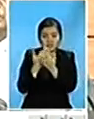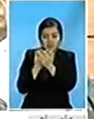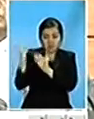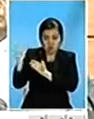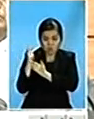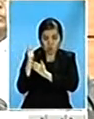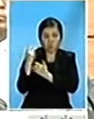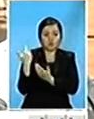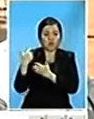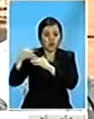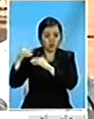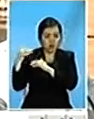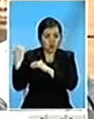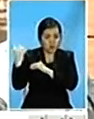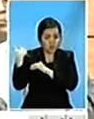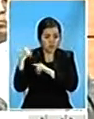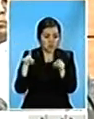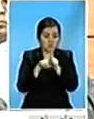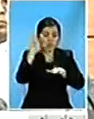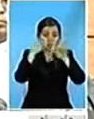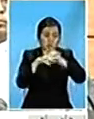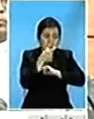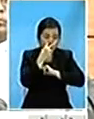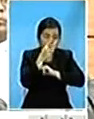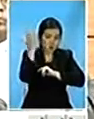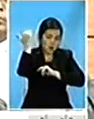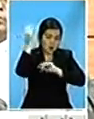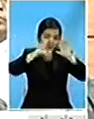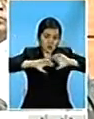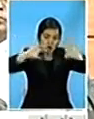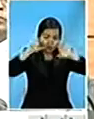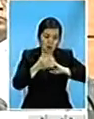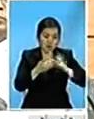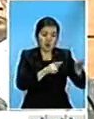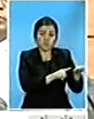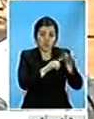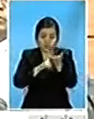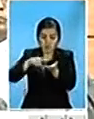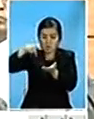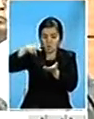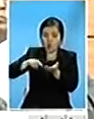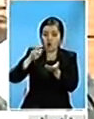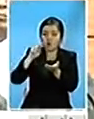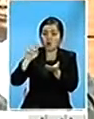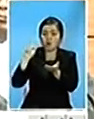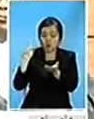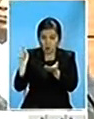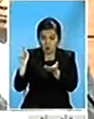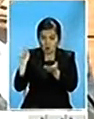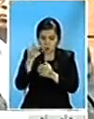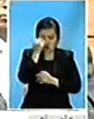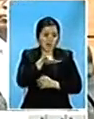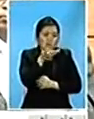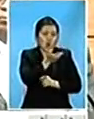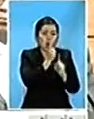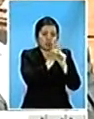นสมัยที่รัฐบาลมาขอออกพ.ร.ก.เนี่ยพวกกับผมบอกว่าทำไมไม่ขอเงินนั้นในงบประมาณ